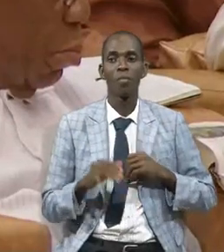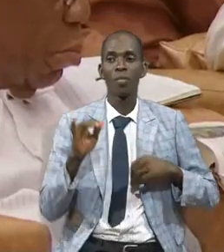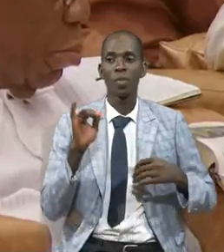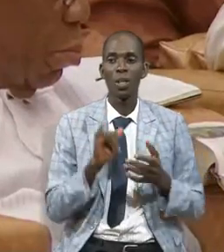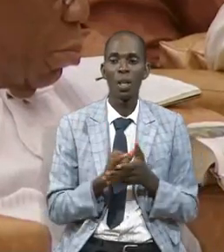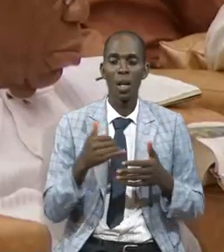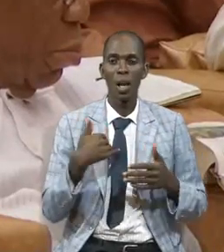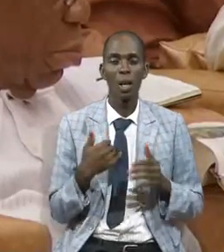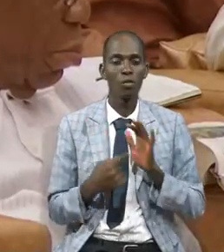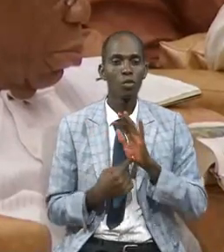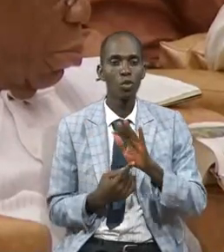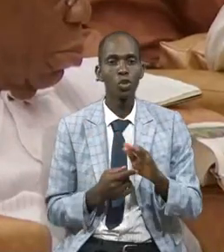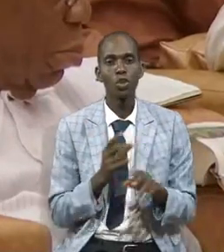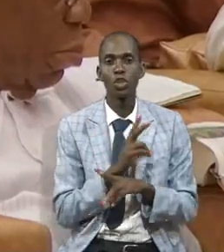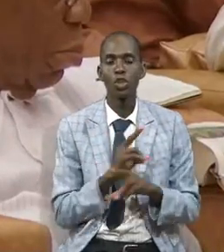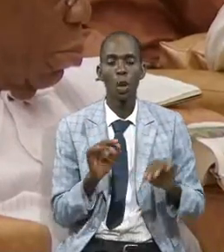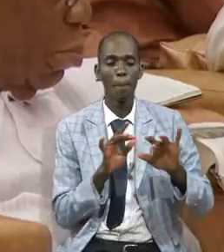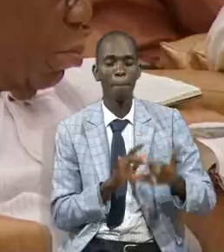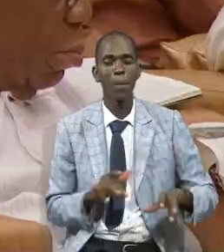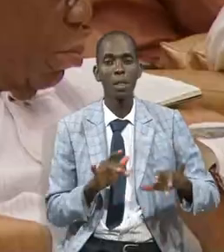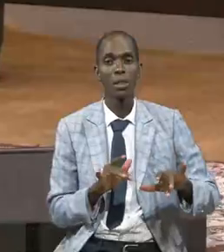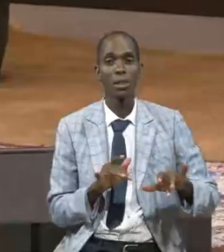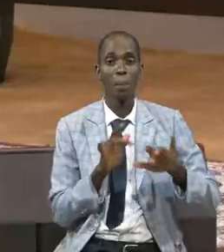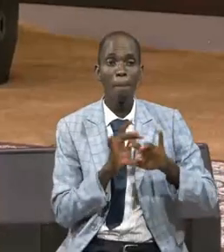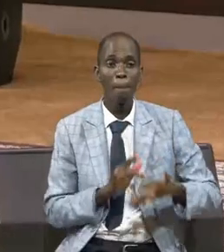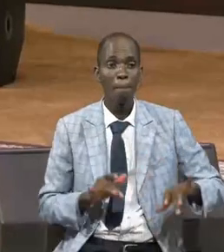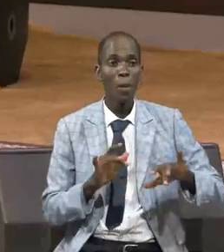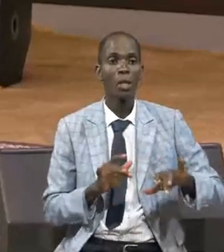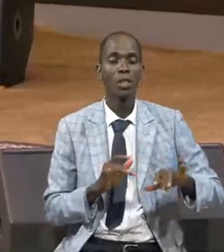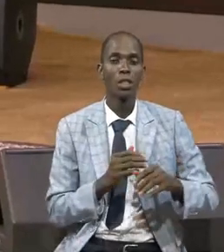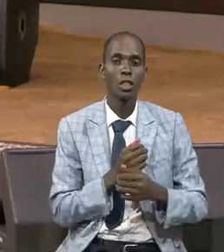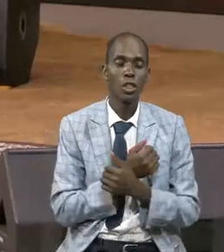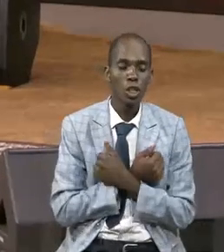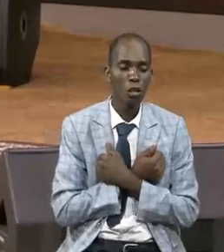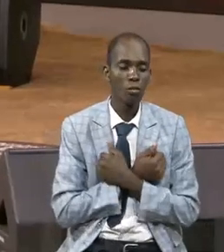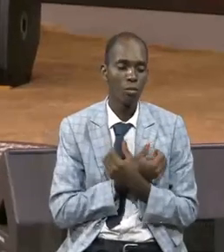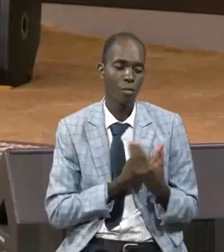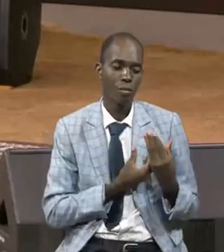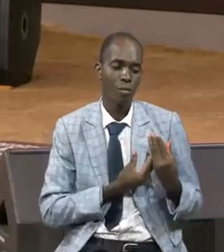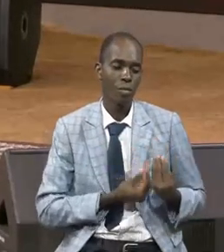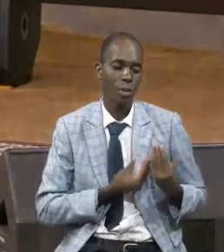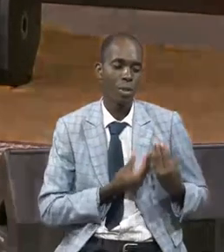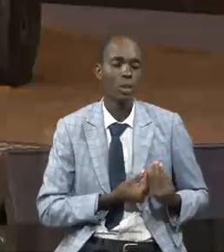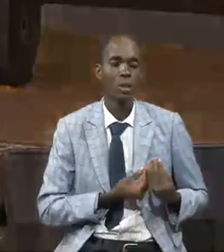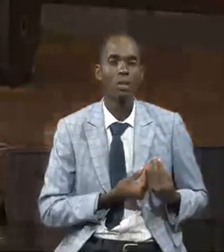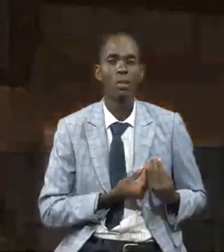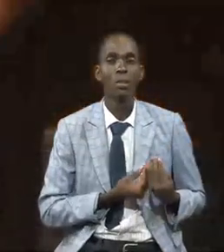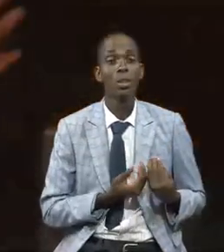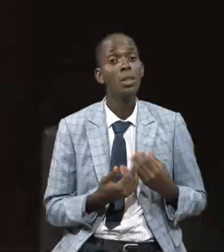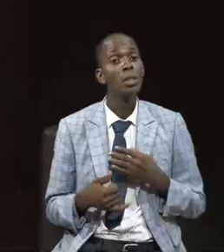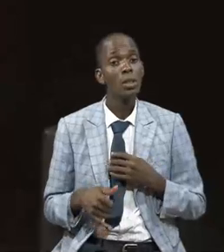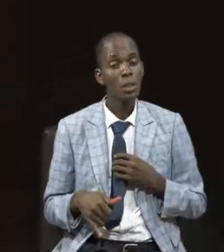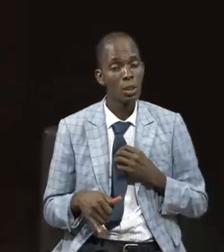pour qui n'a pas fait miséricorde. La miséricorde, l'amour, la tendresse,